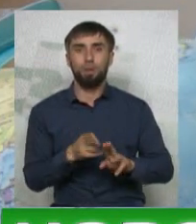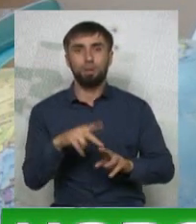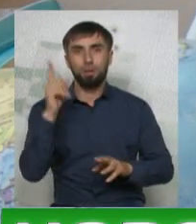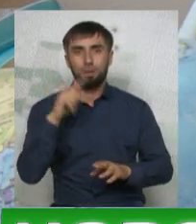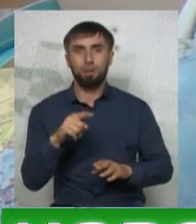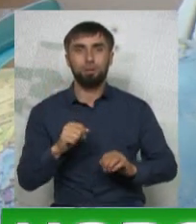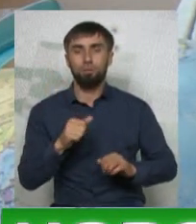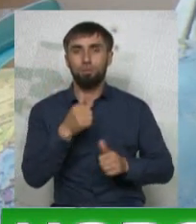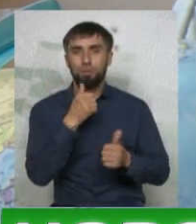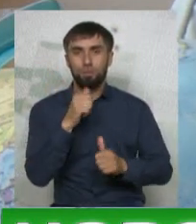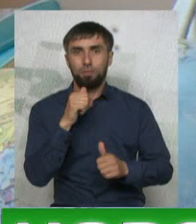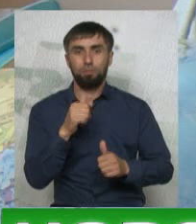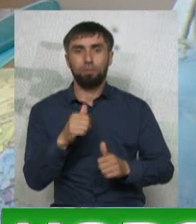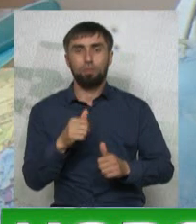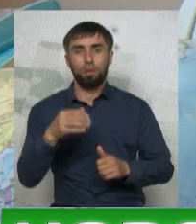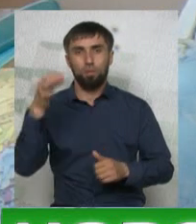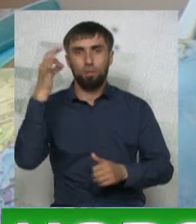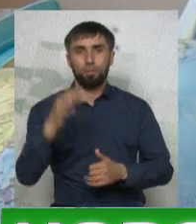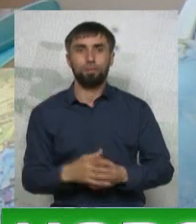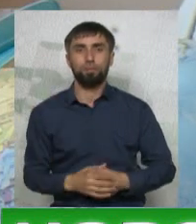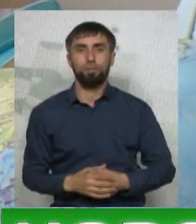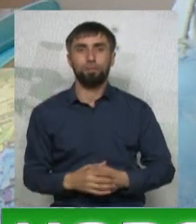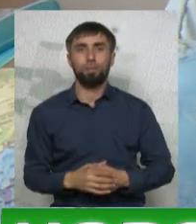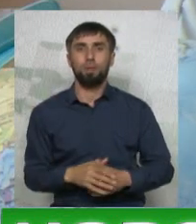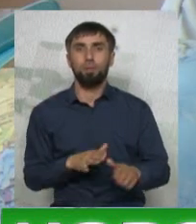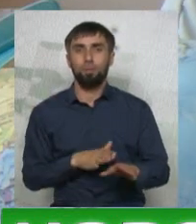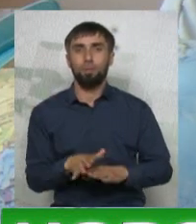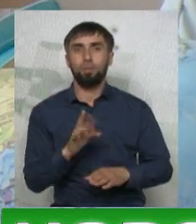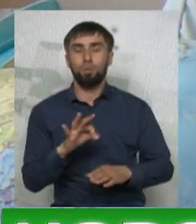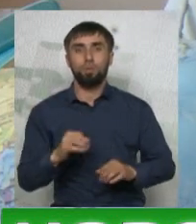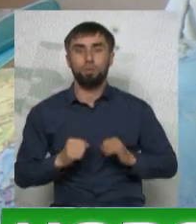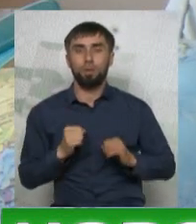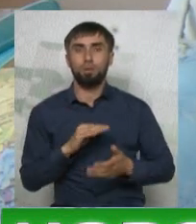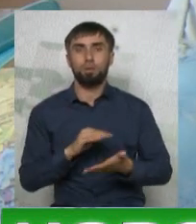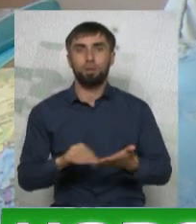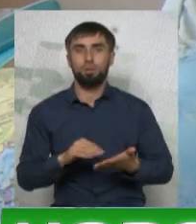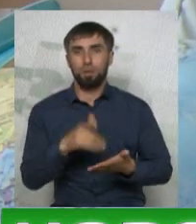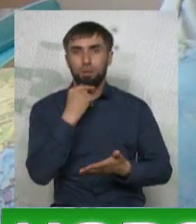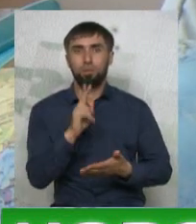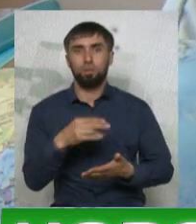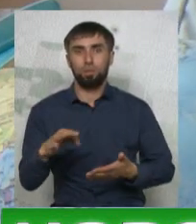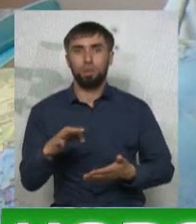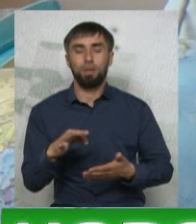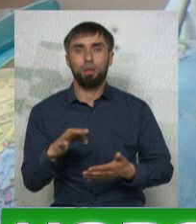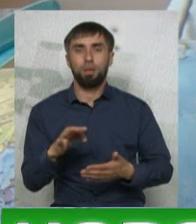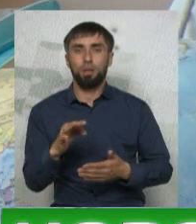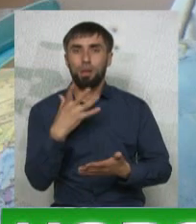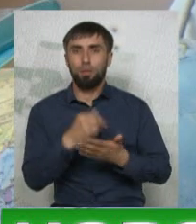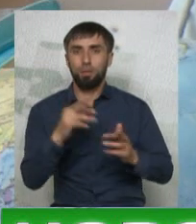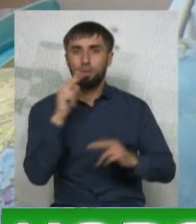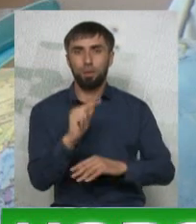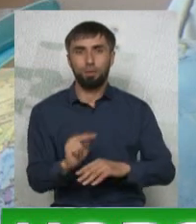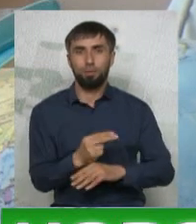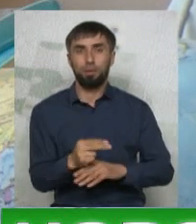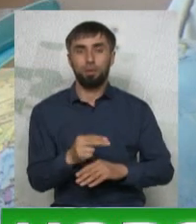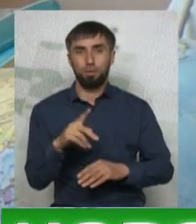знания пытается вспомнить, выполнить. Кто-то старается написать красиво, кто-то исправляет свою ошибочку.